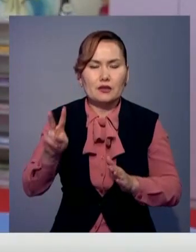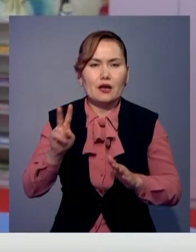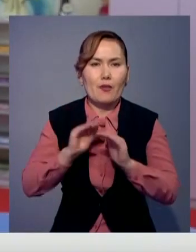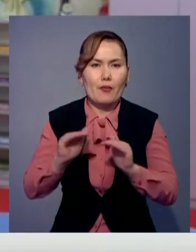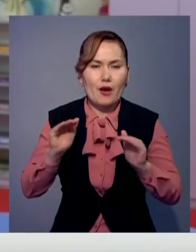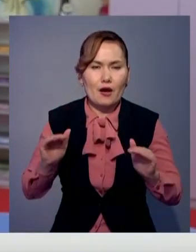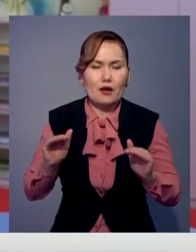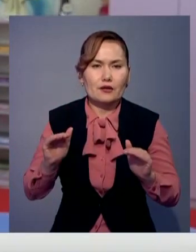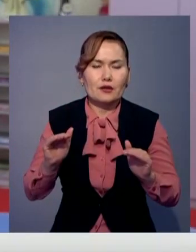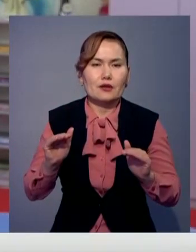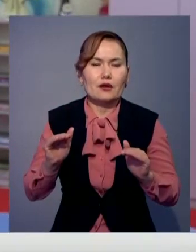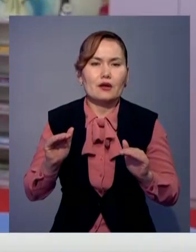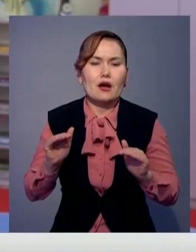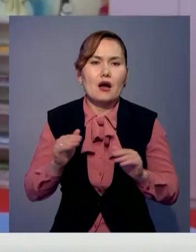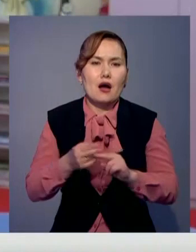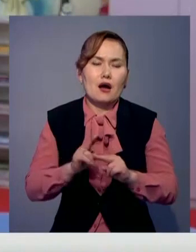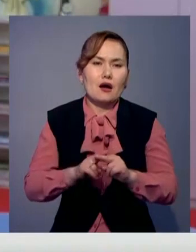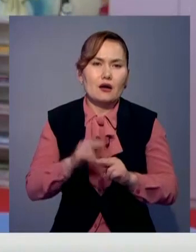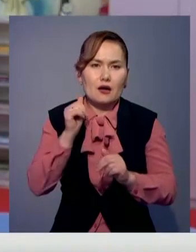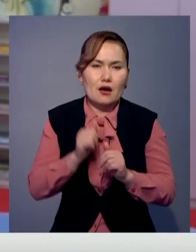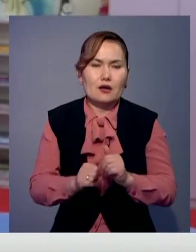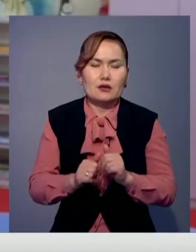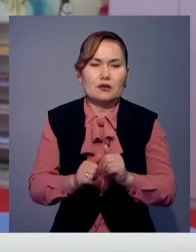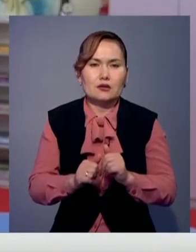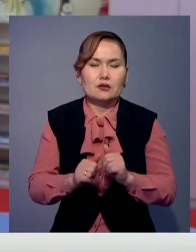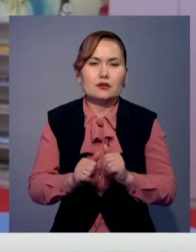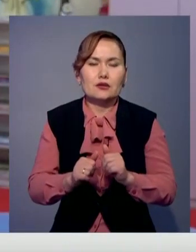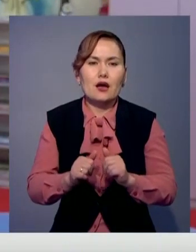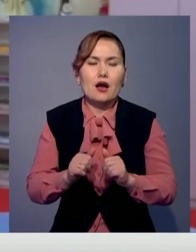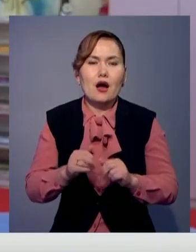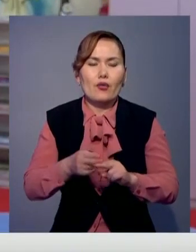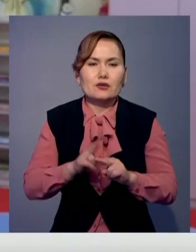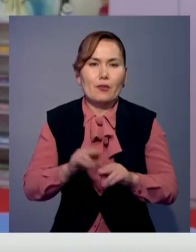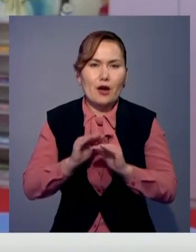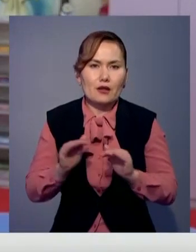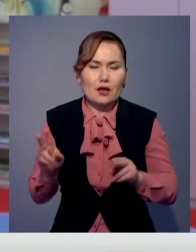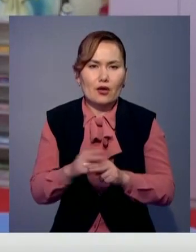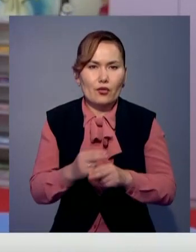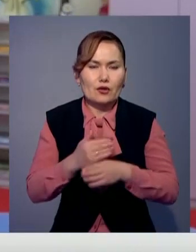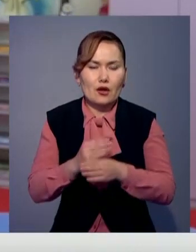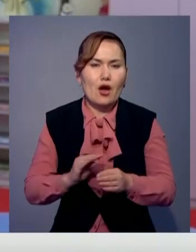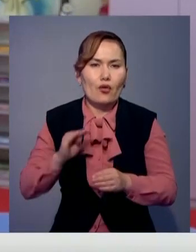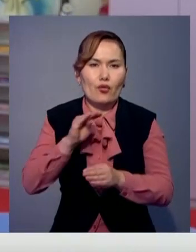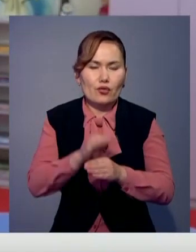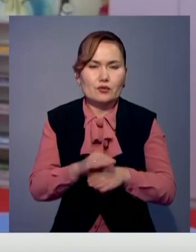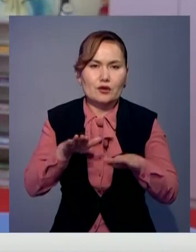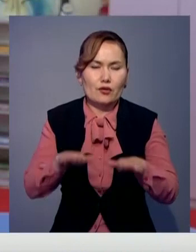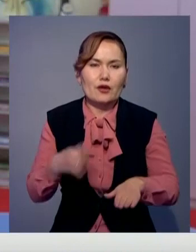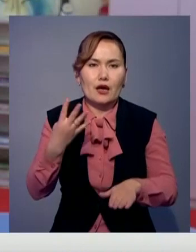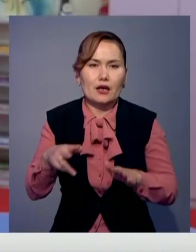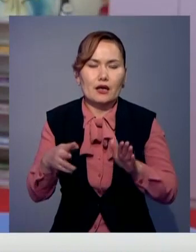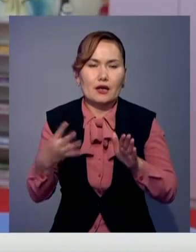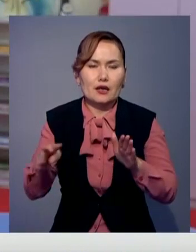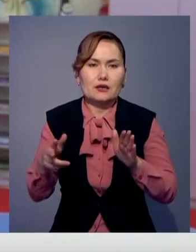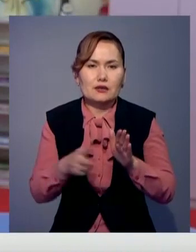жылына 180 балаға жуық баланы оңалтуға өткізсек, қазір қосымша орынмен 48 орынды қосқанда